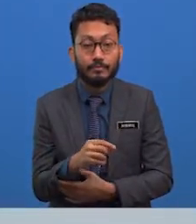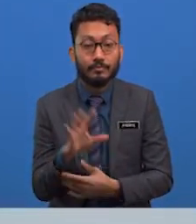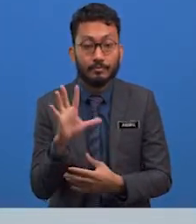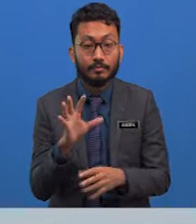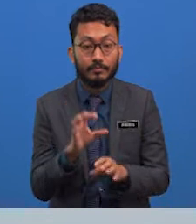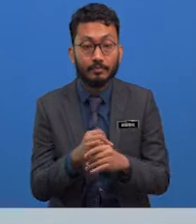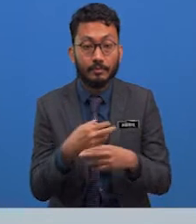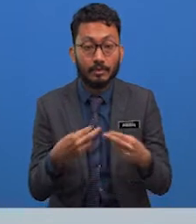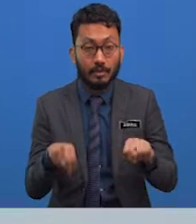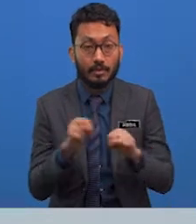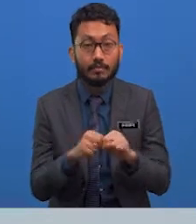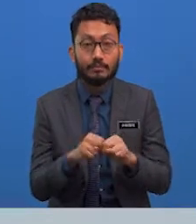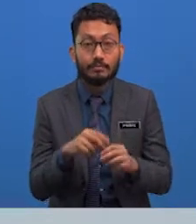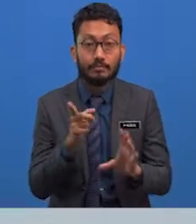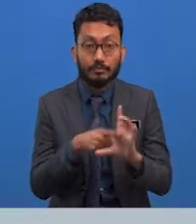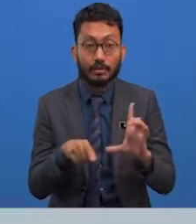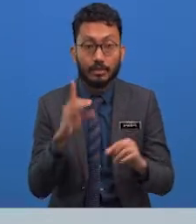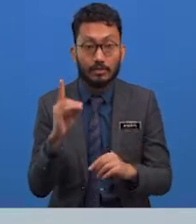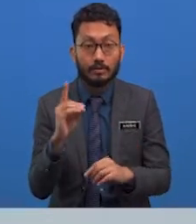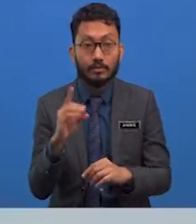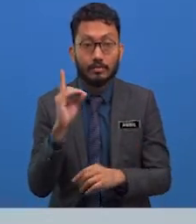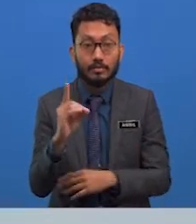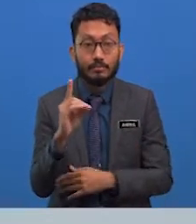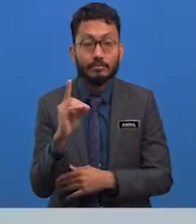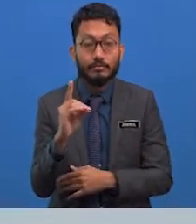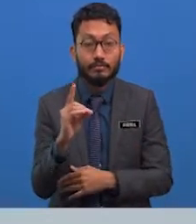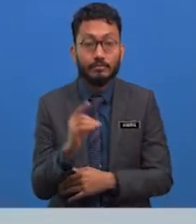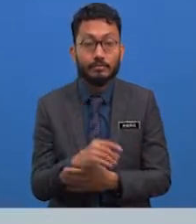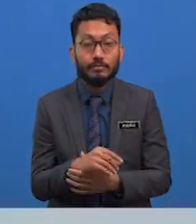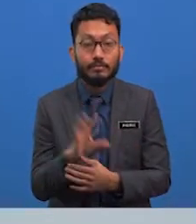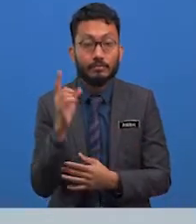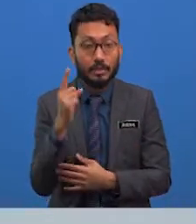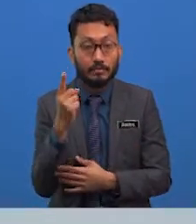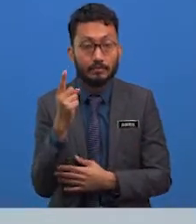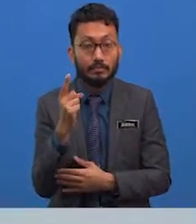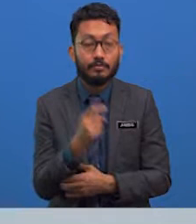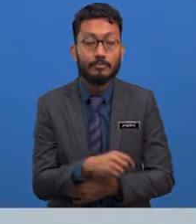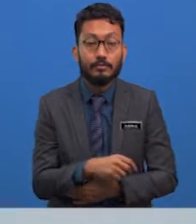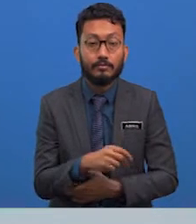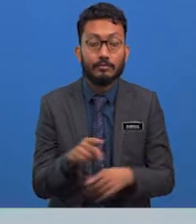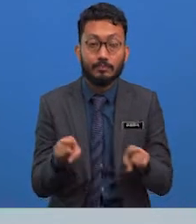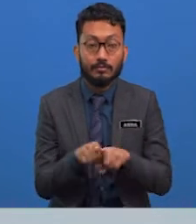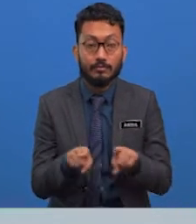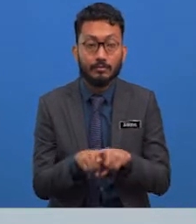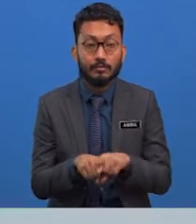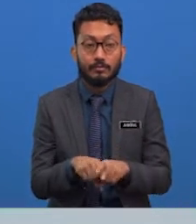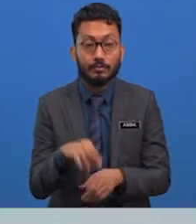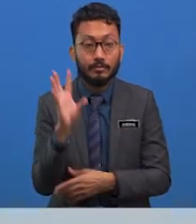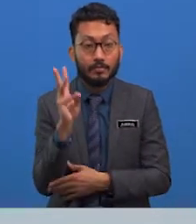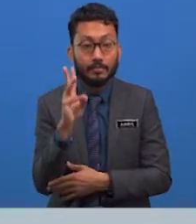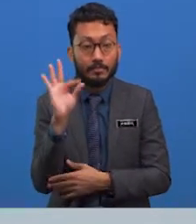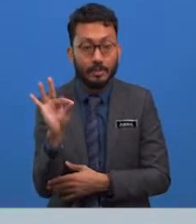nilai sudut D adalah 180 darjah tolak dengan 111 darjah bersamaan